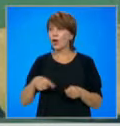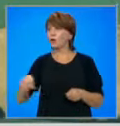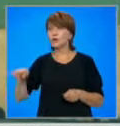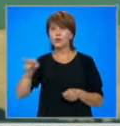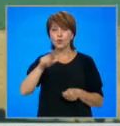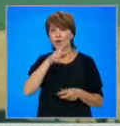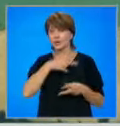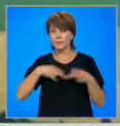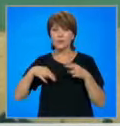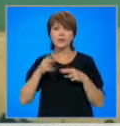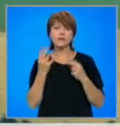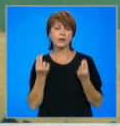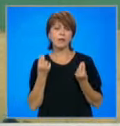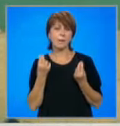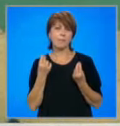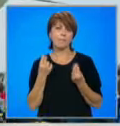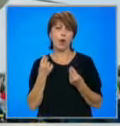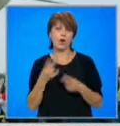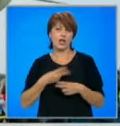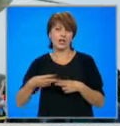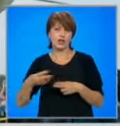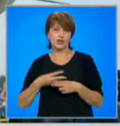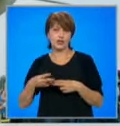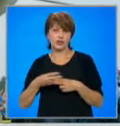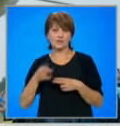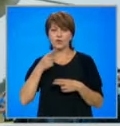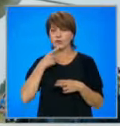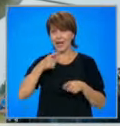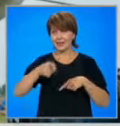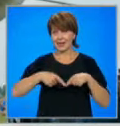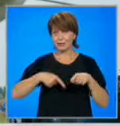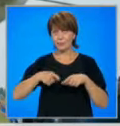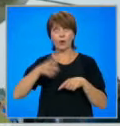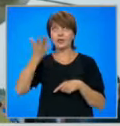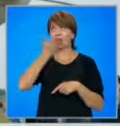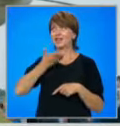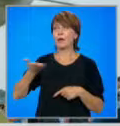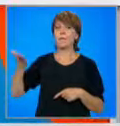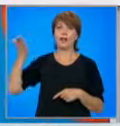да потърсят по-екологични и устойчиви варианти за превозните средства в небето.